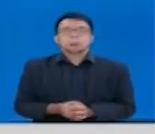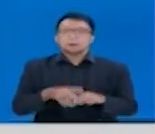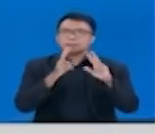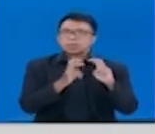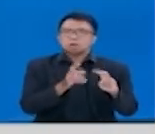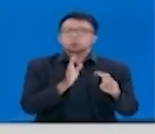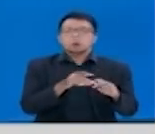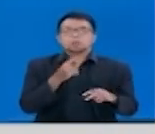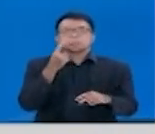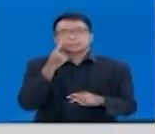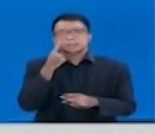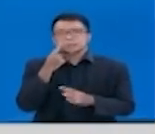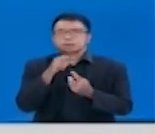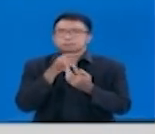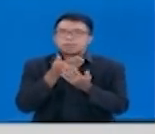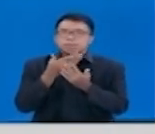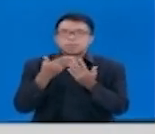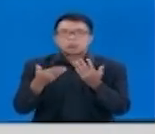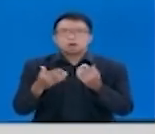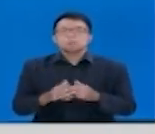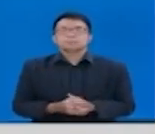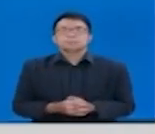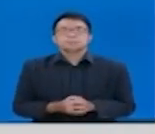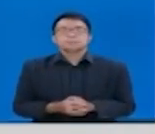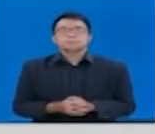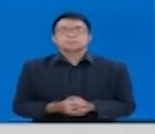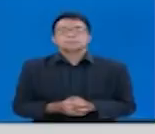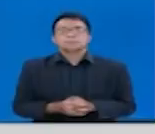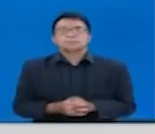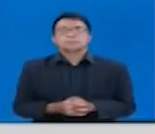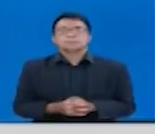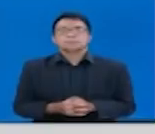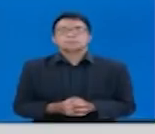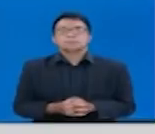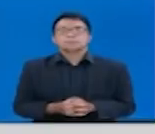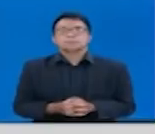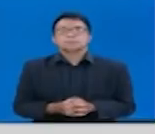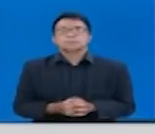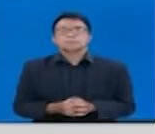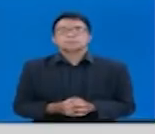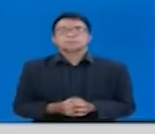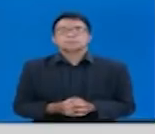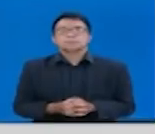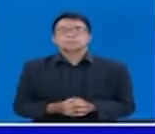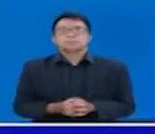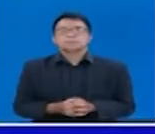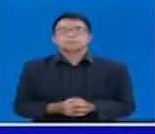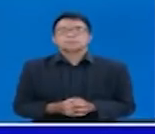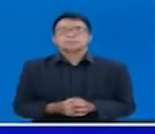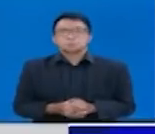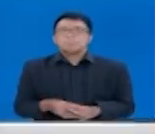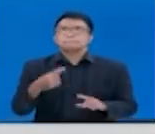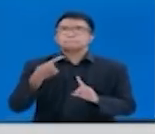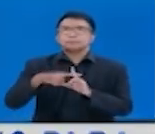Sampai saat ini sudah kita memeriksa 11 saksi. Dan melakukan